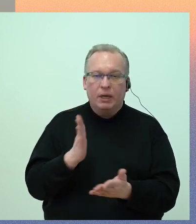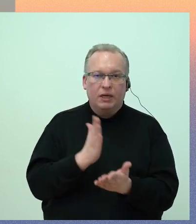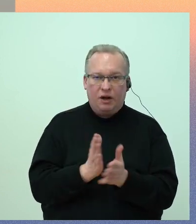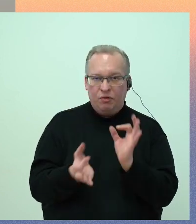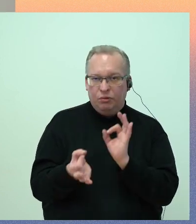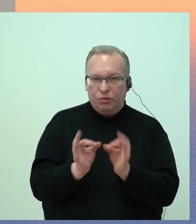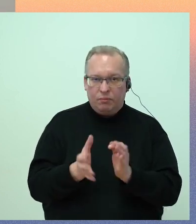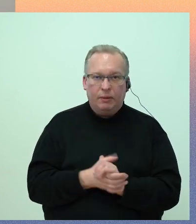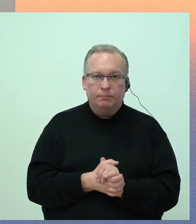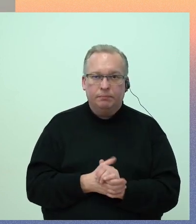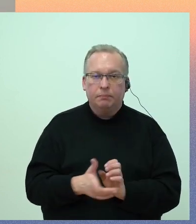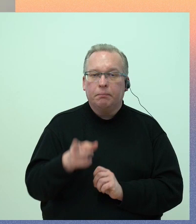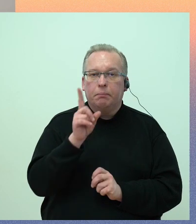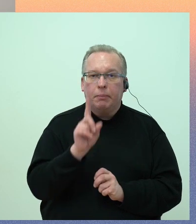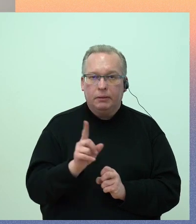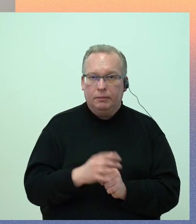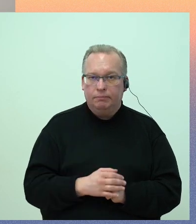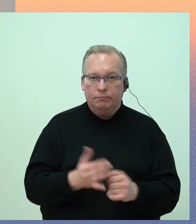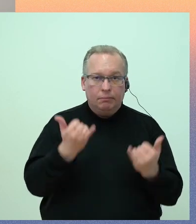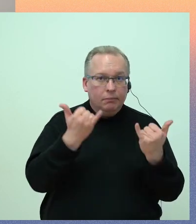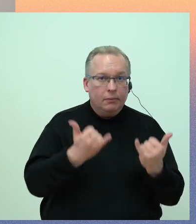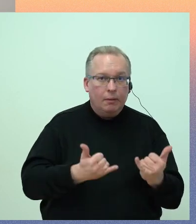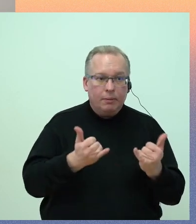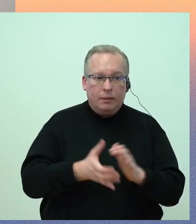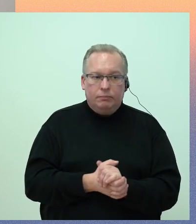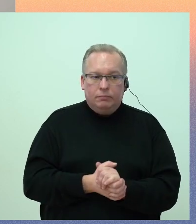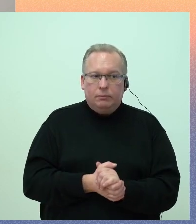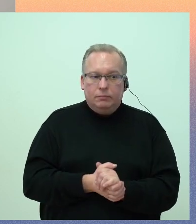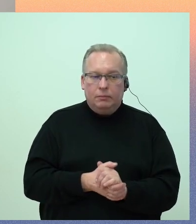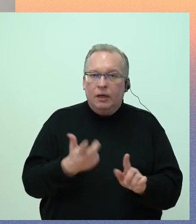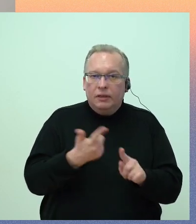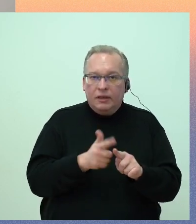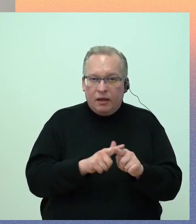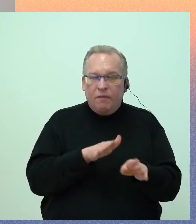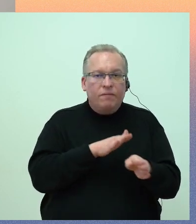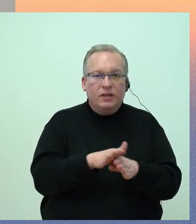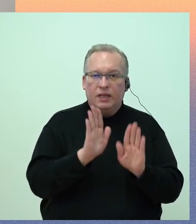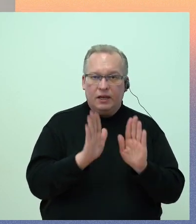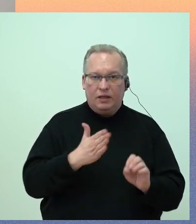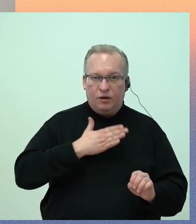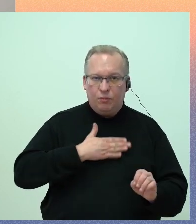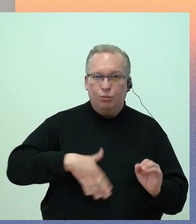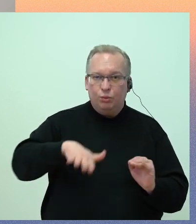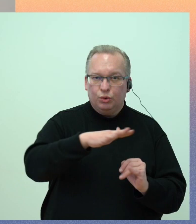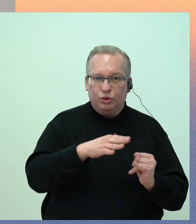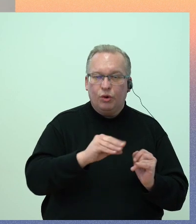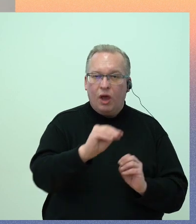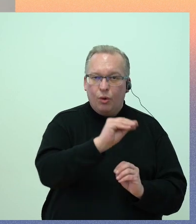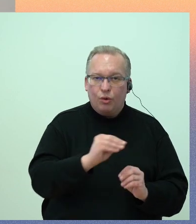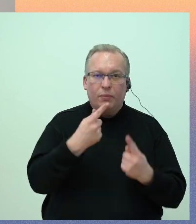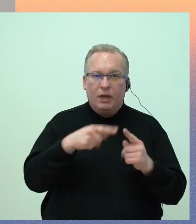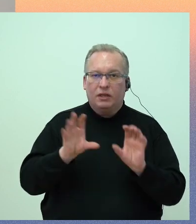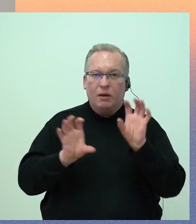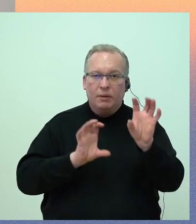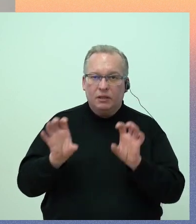norma. Tačiau dabar tai nutinka ne vien tik tai mūsų žemynė, bet ir kitose